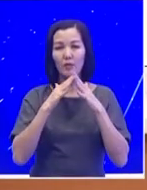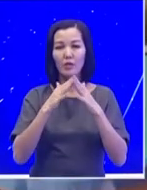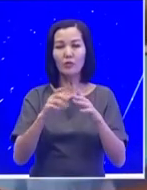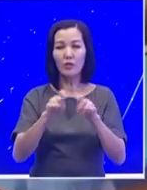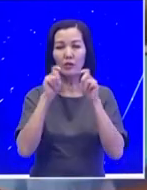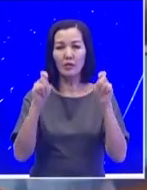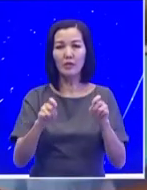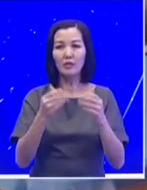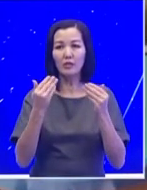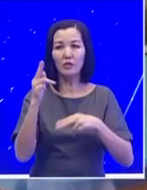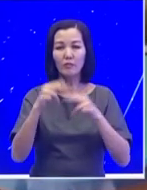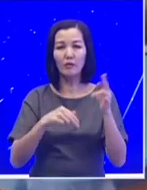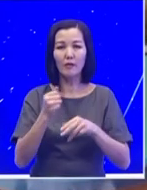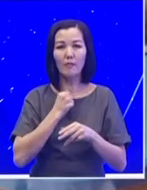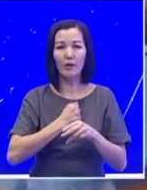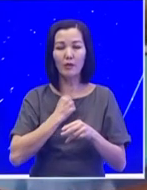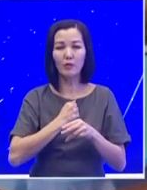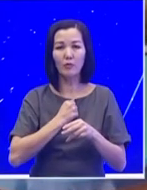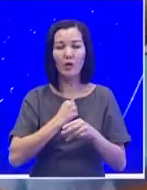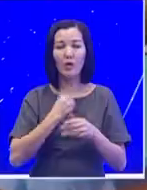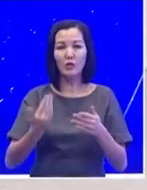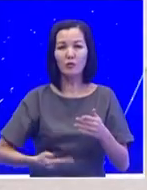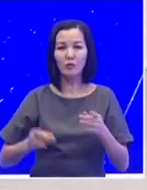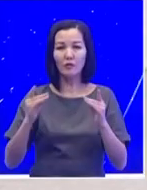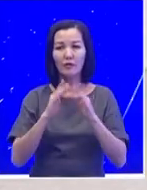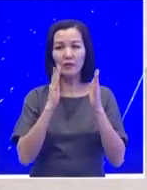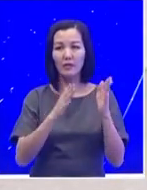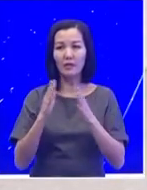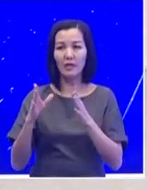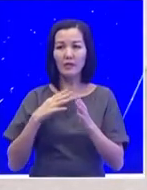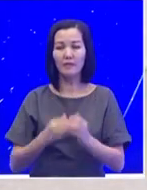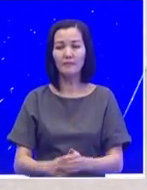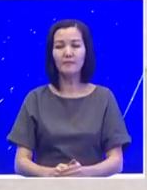здесь отстроили целую баню для детей, живущих в интернате.